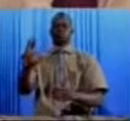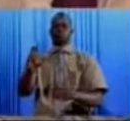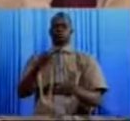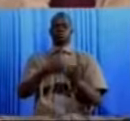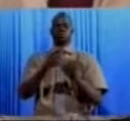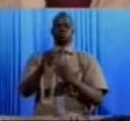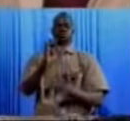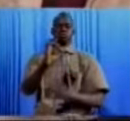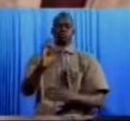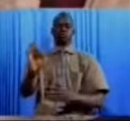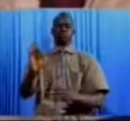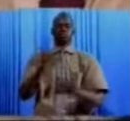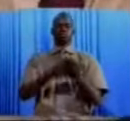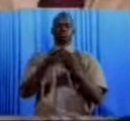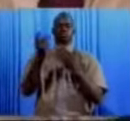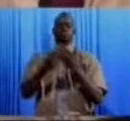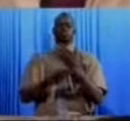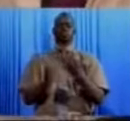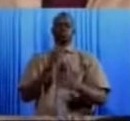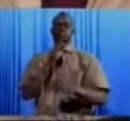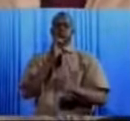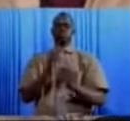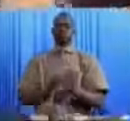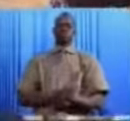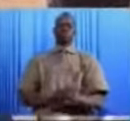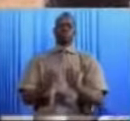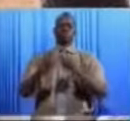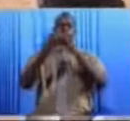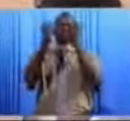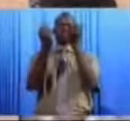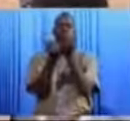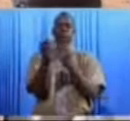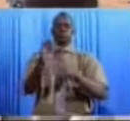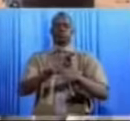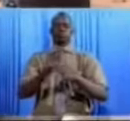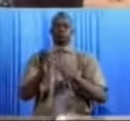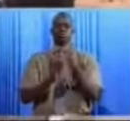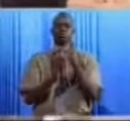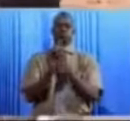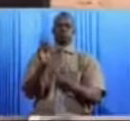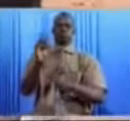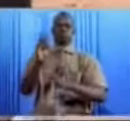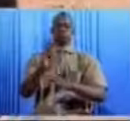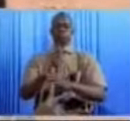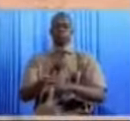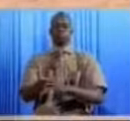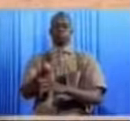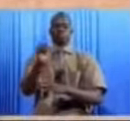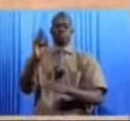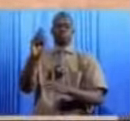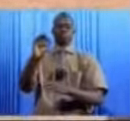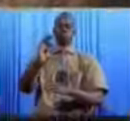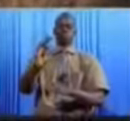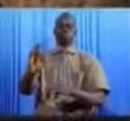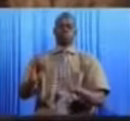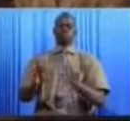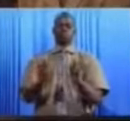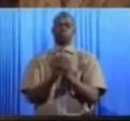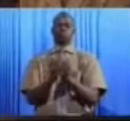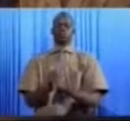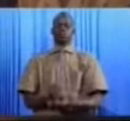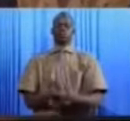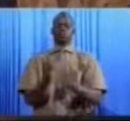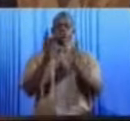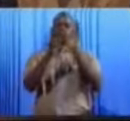cfa ce projet est piloté par l'association formation de développement réalité à fdr avec l'appui de